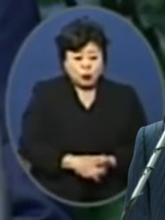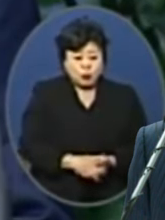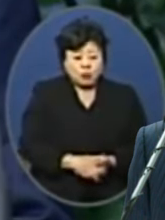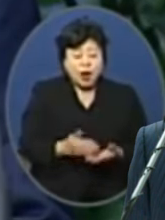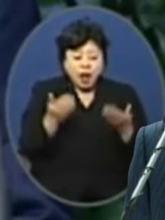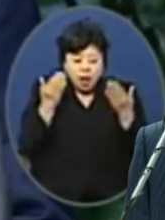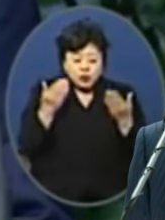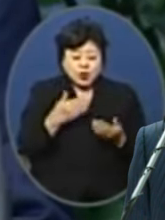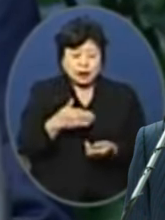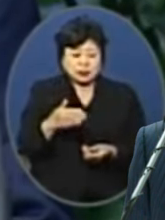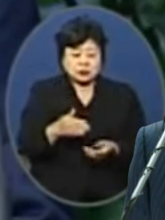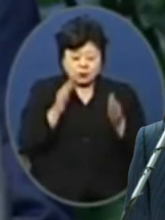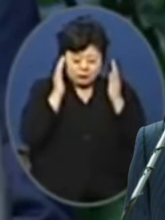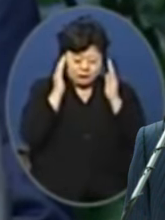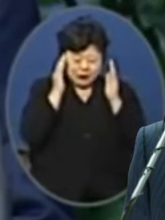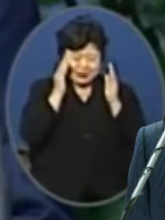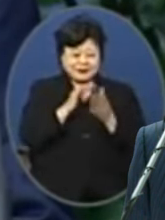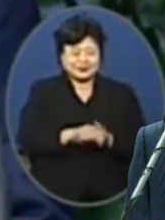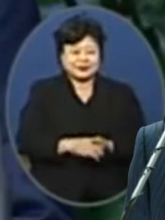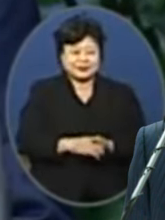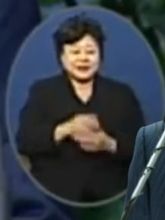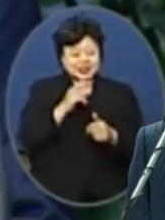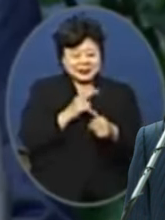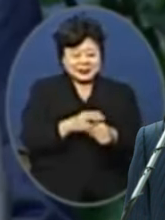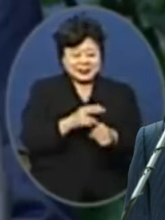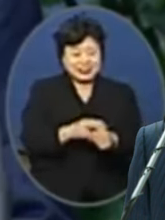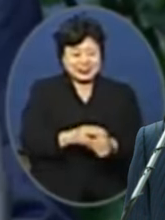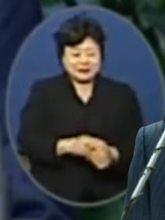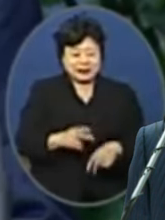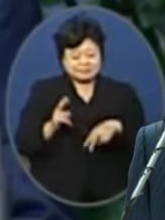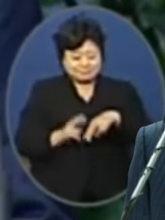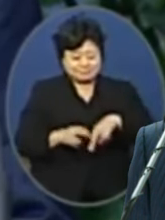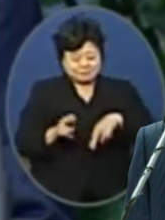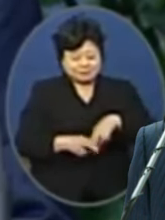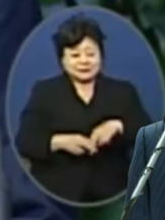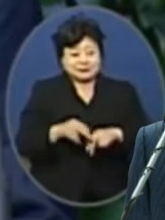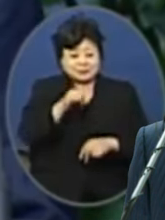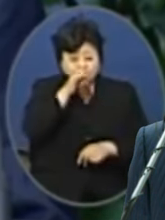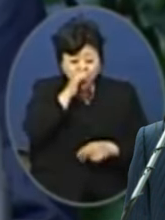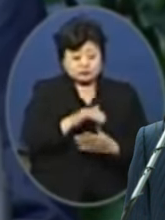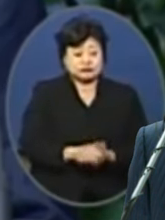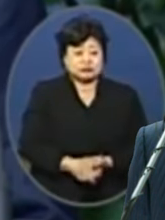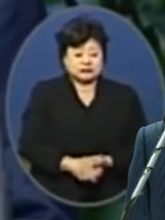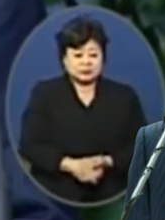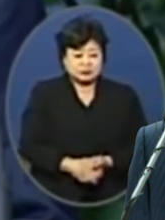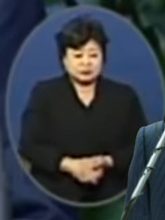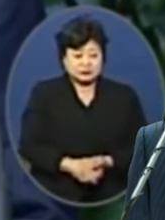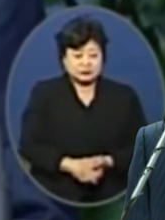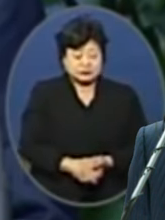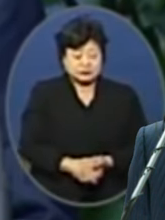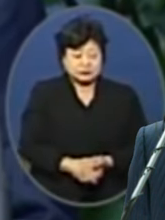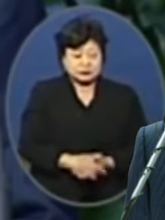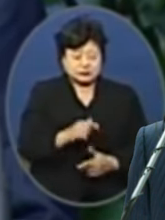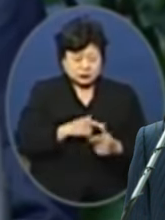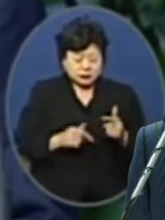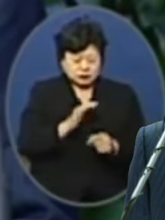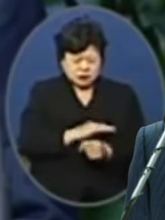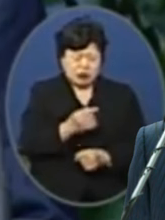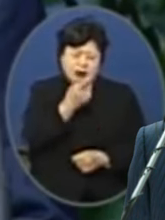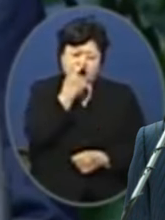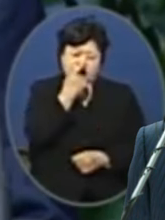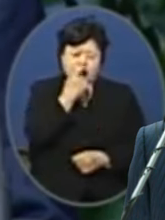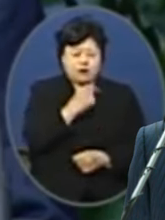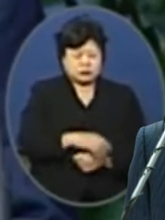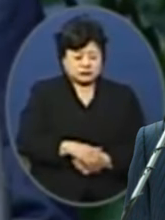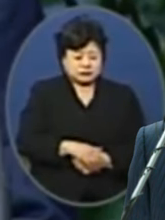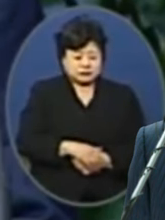학교에 가서 공부할 때도 선생님에게 징계를 받아야 교육이는 것입니다